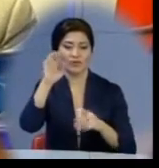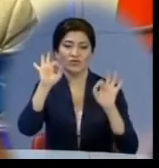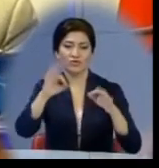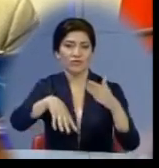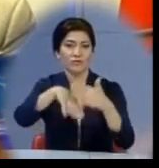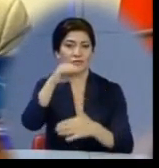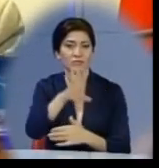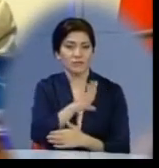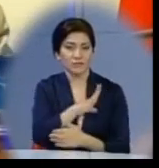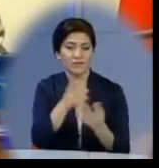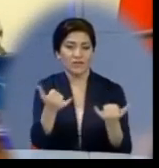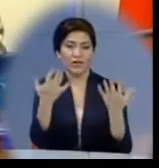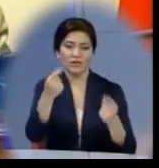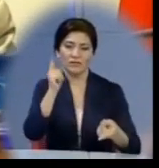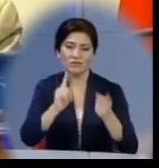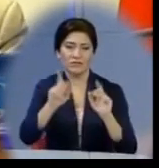կատարեց։